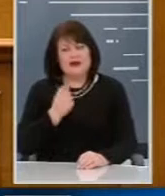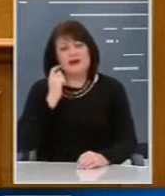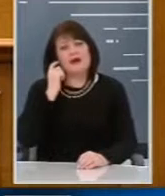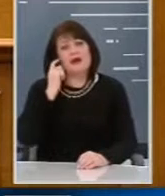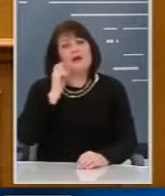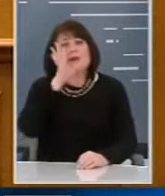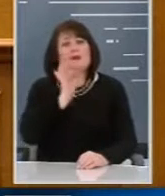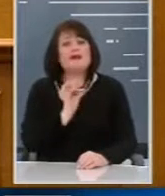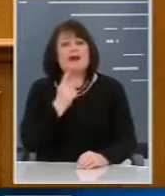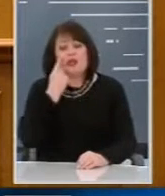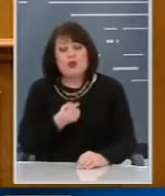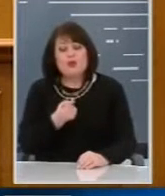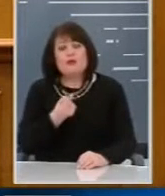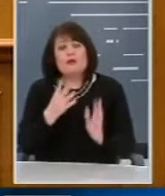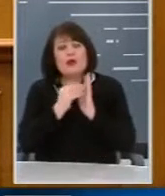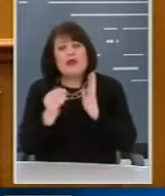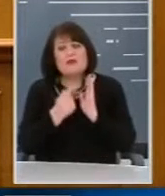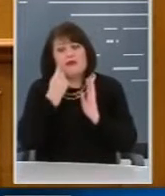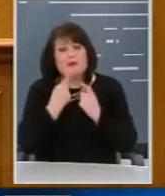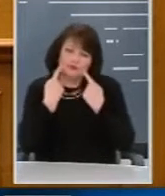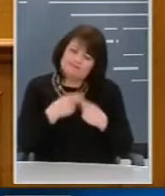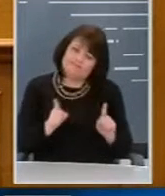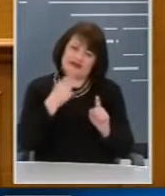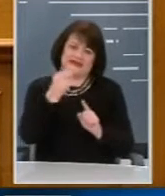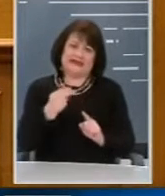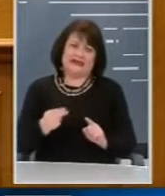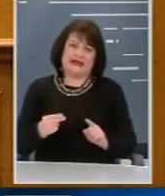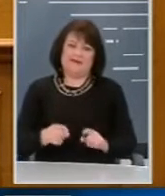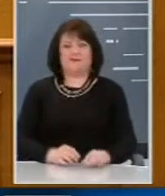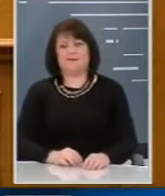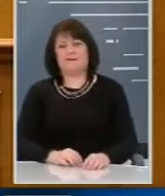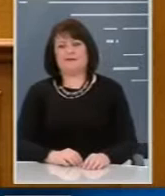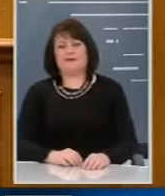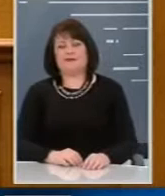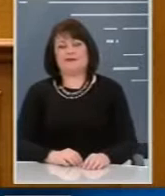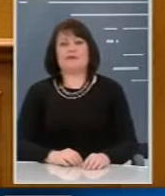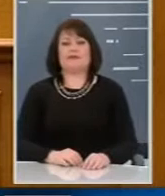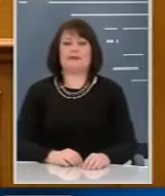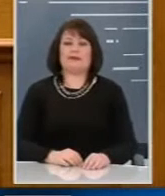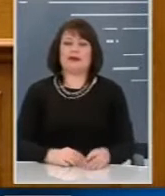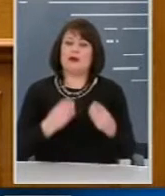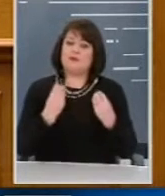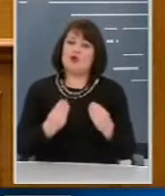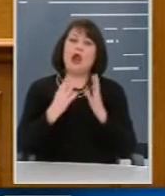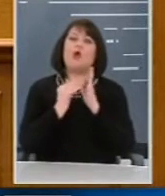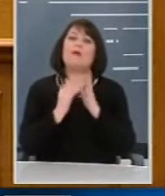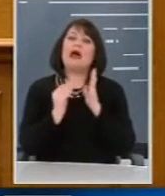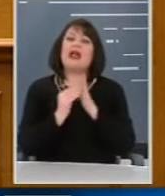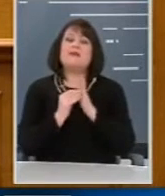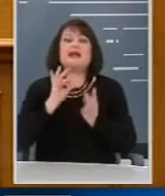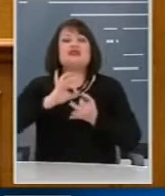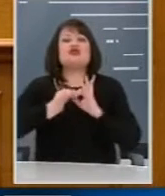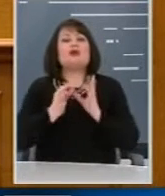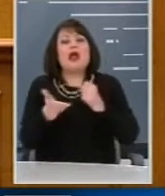πραγματικά περιστατικά δείχνουν και άλλα στοιχεία. Το πιο γνωστό και το πιο γλαφυρό παράδειγμα είναι η ιστορία